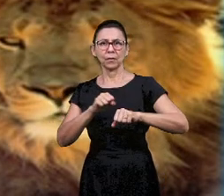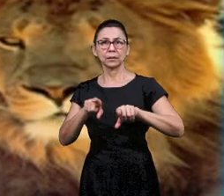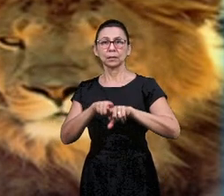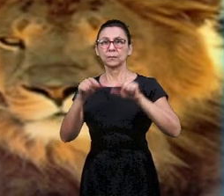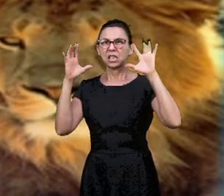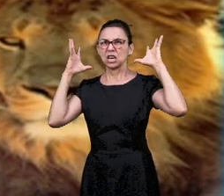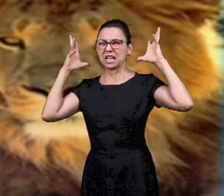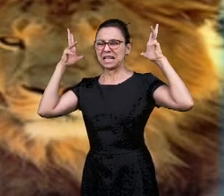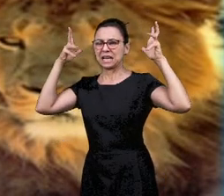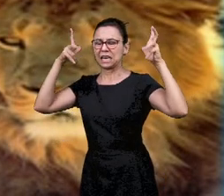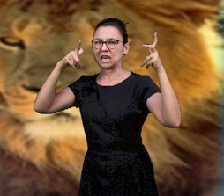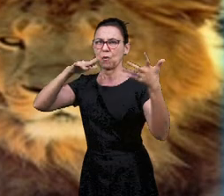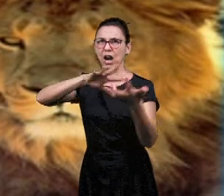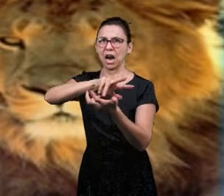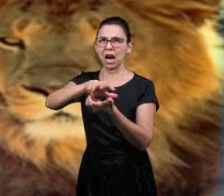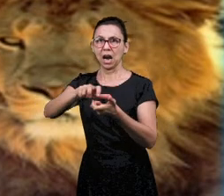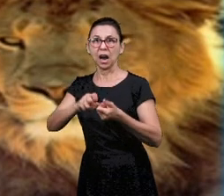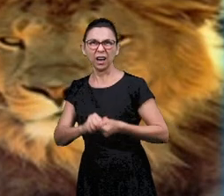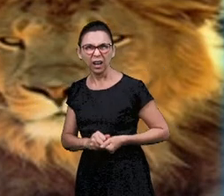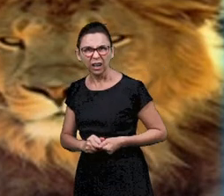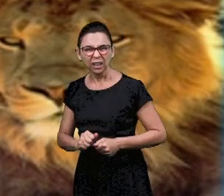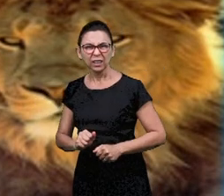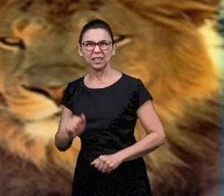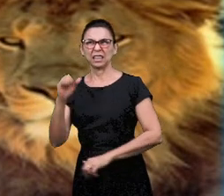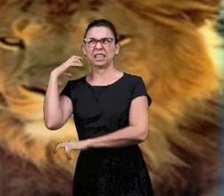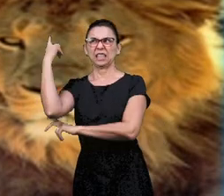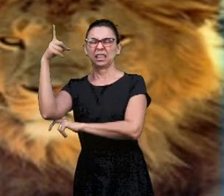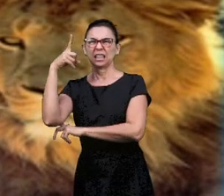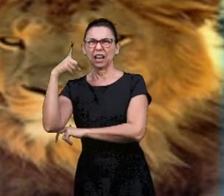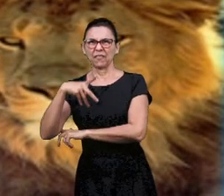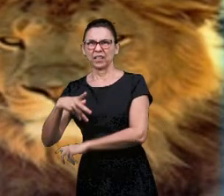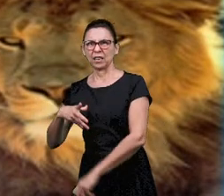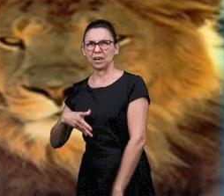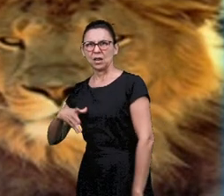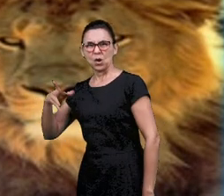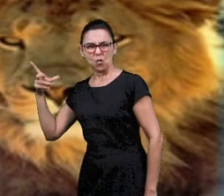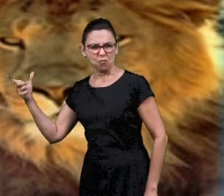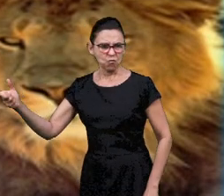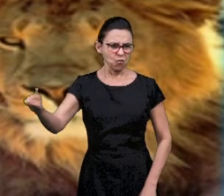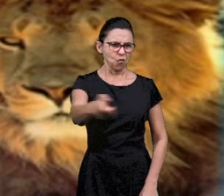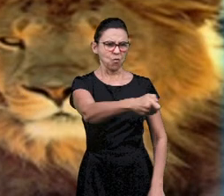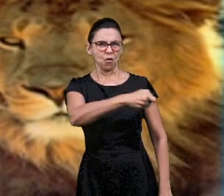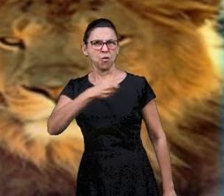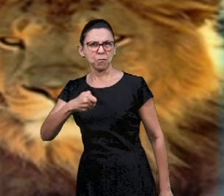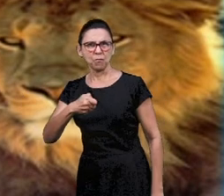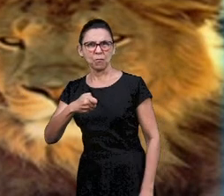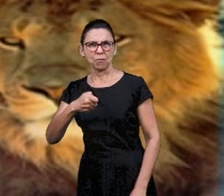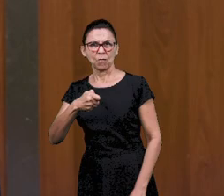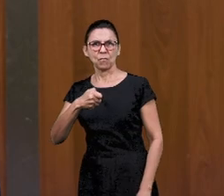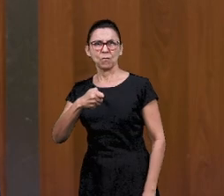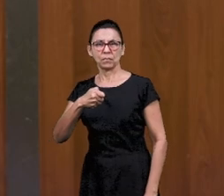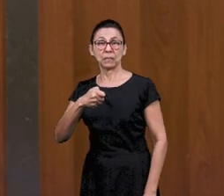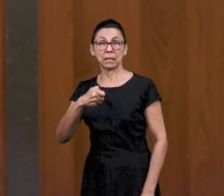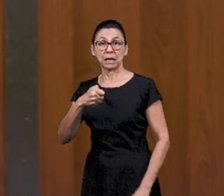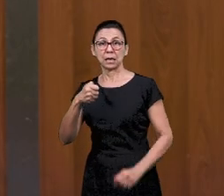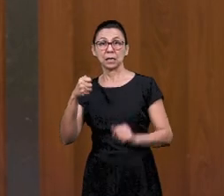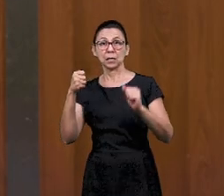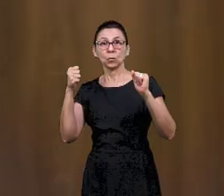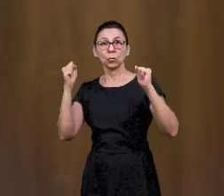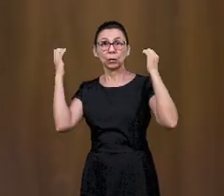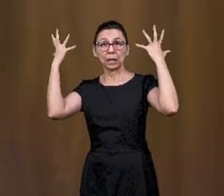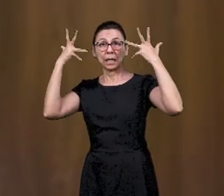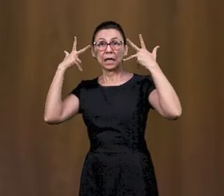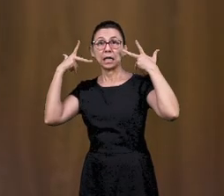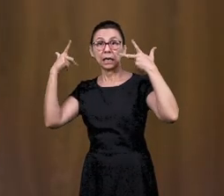il avait une valentie qui était dans la présence du Saint-Esprit dans sa vie. Et nous